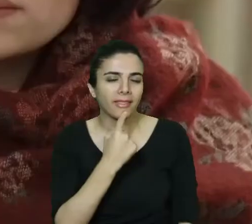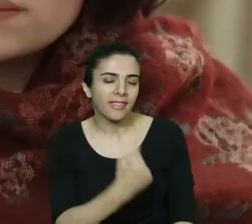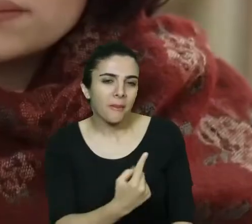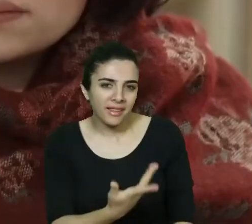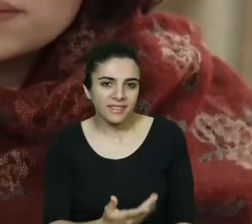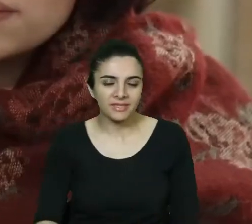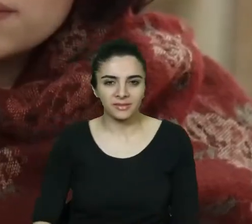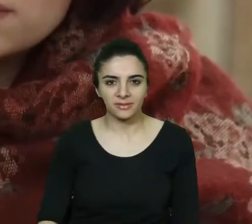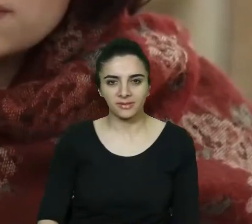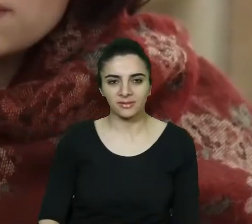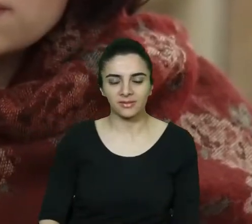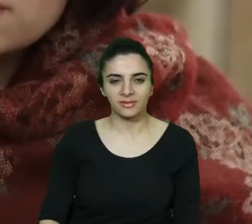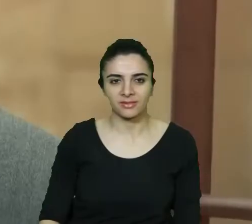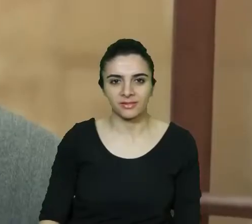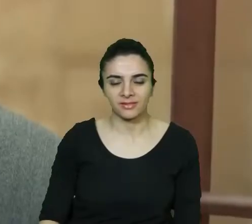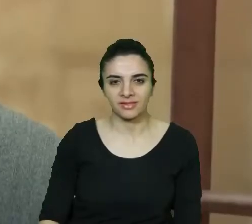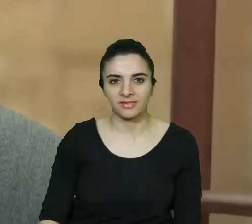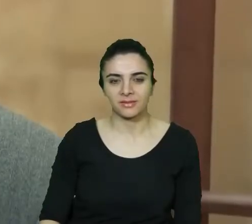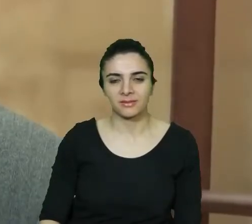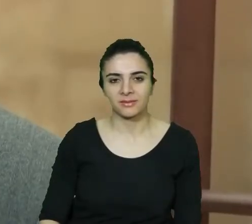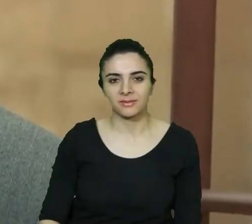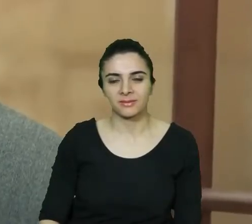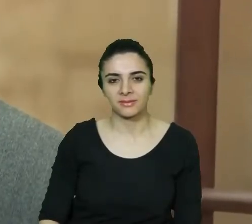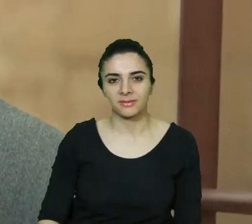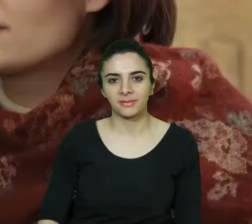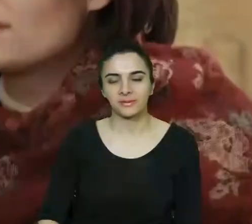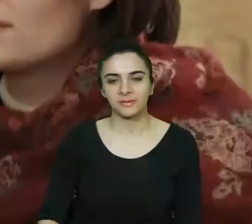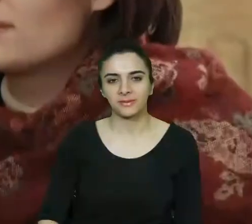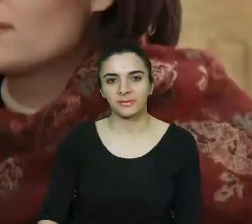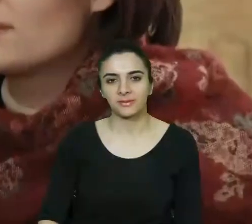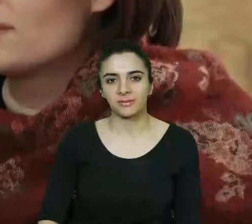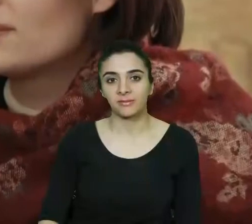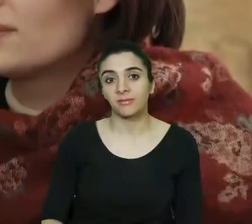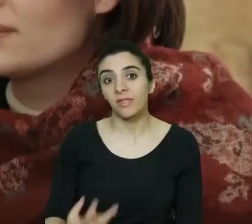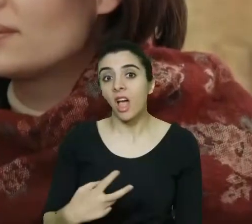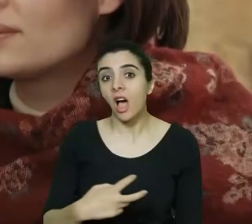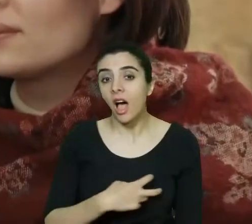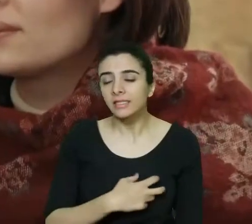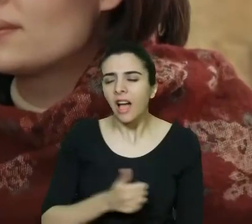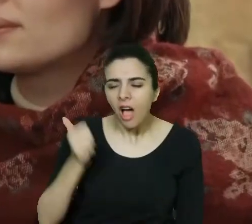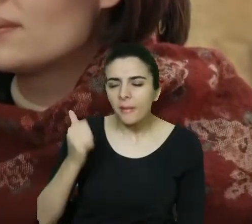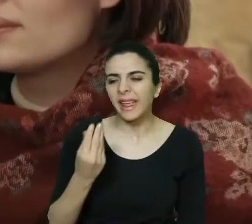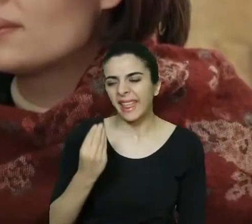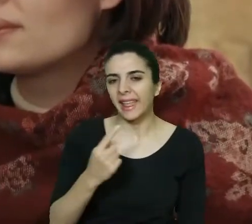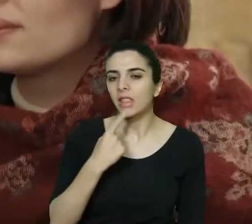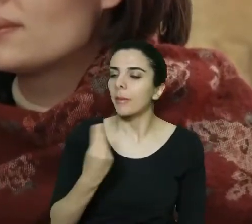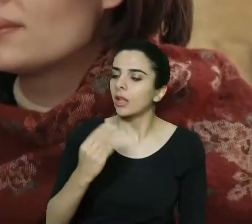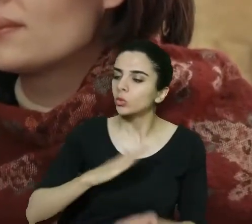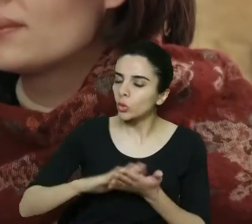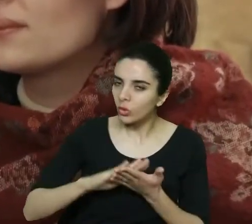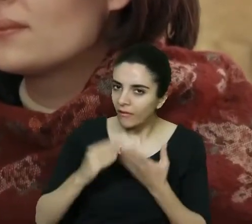benzedi işte. Süleyman aşk deyince Zehra kırgın Cahit'e döndü. Hem aşk her zaman iyiliktir.